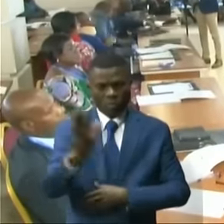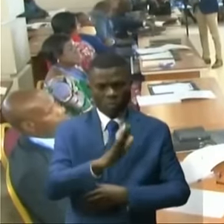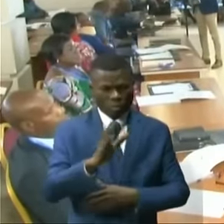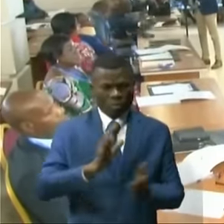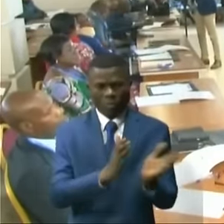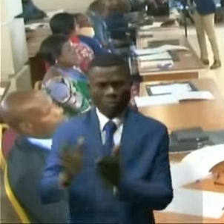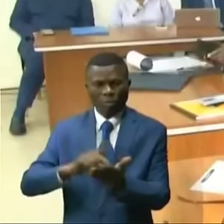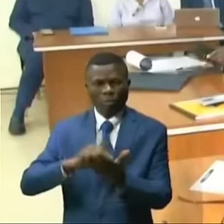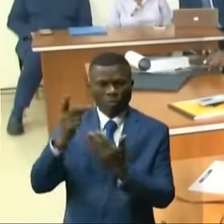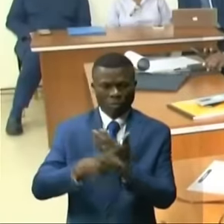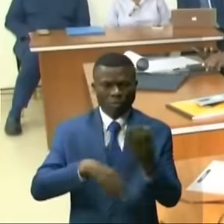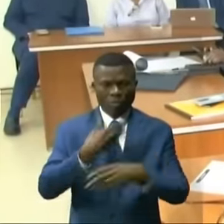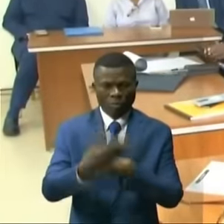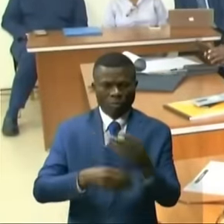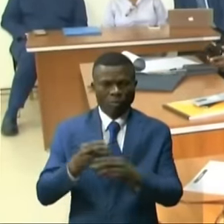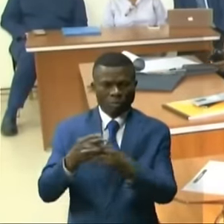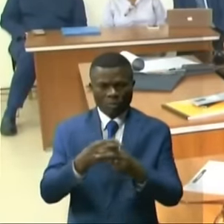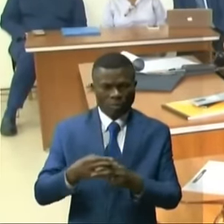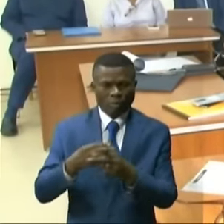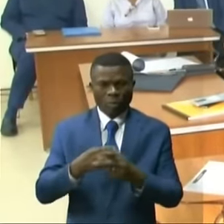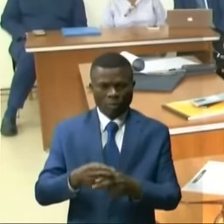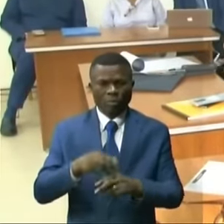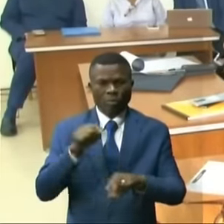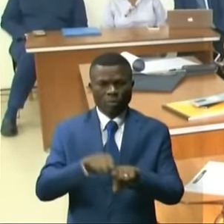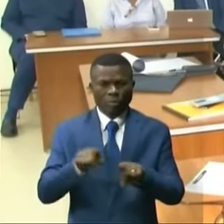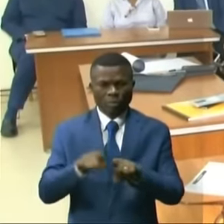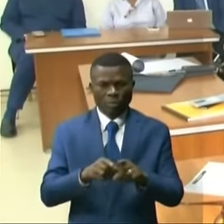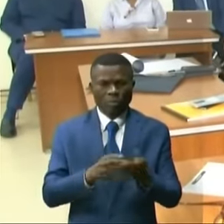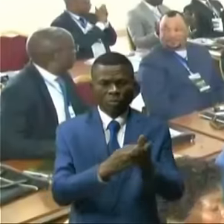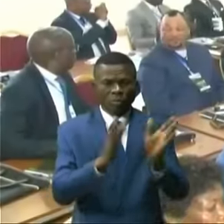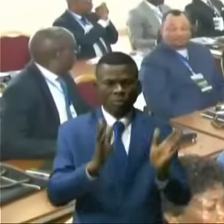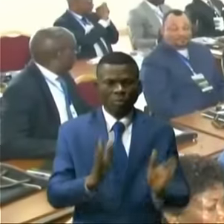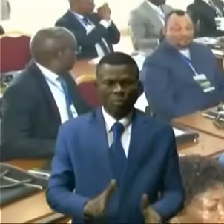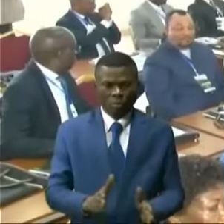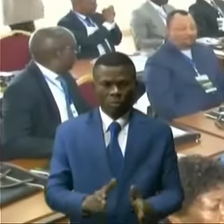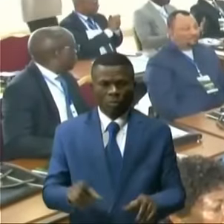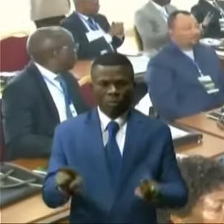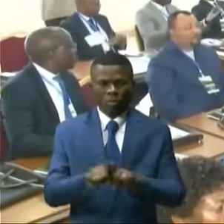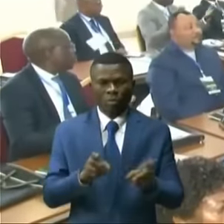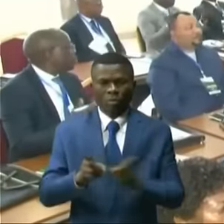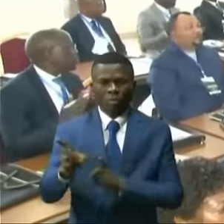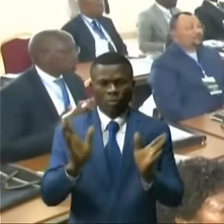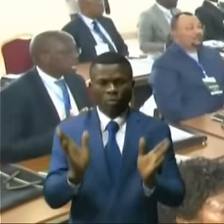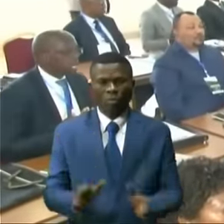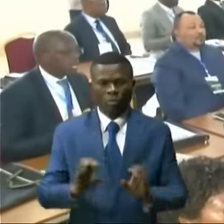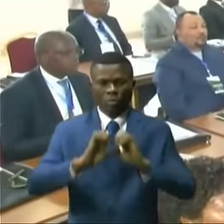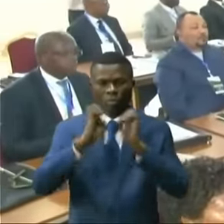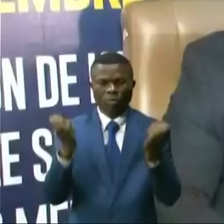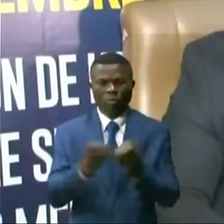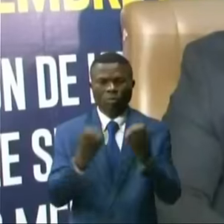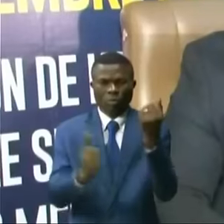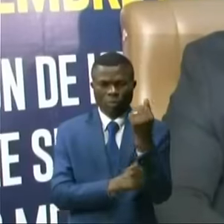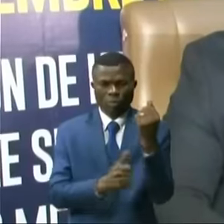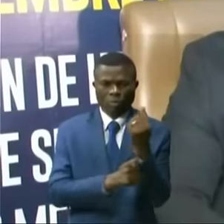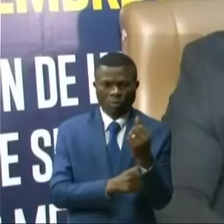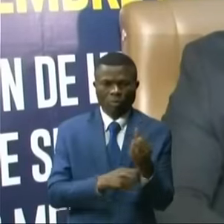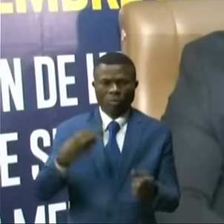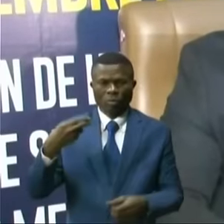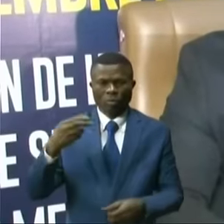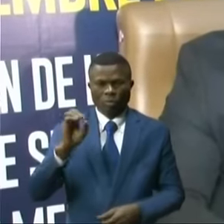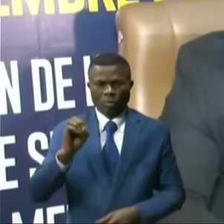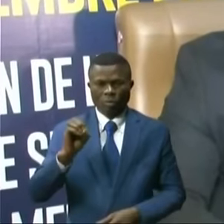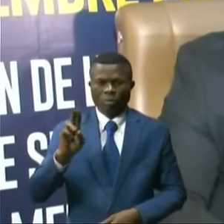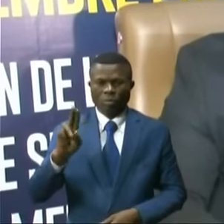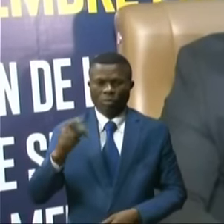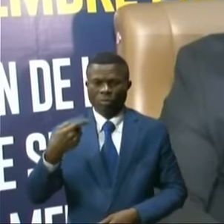planifier et faire le suivi en tant que manager selon le directeur des ressources humaines Ogi kalambai